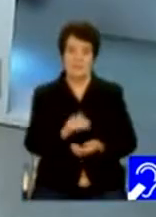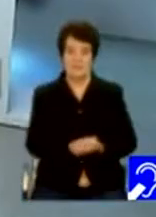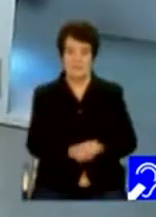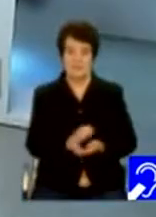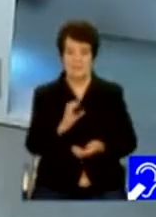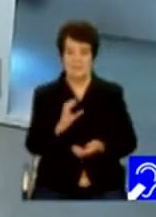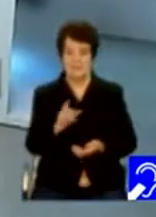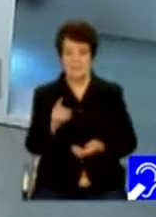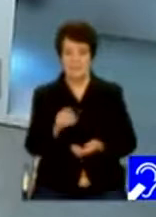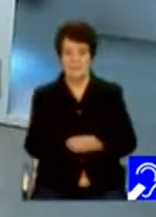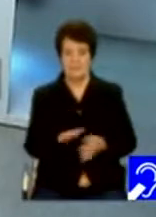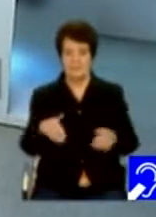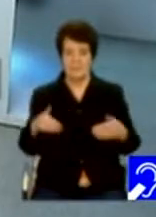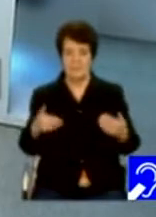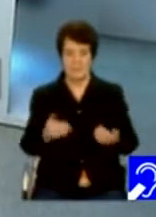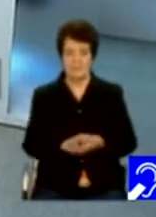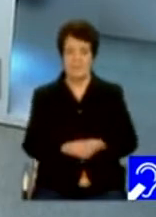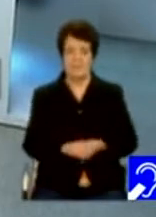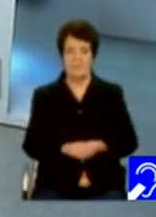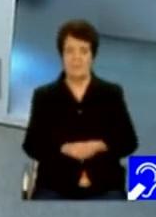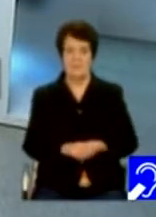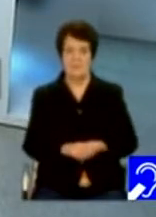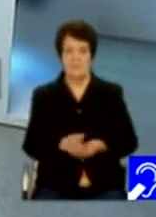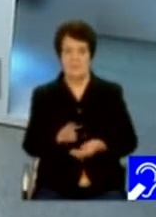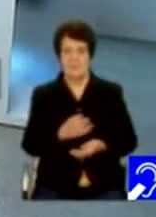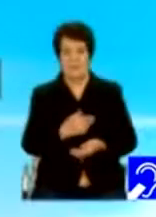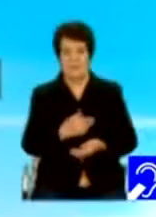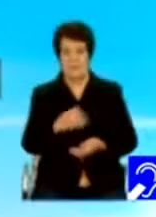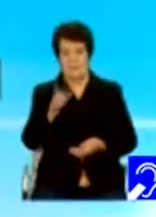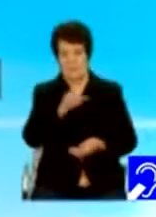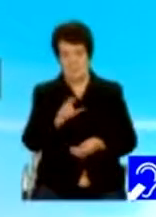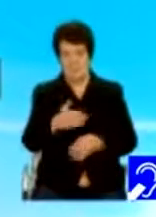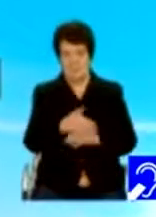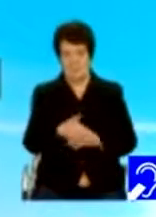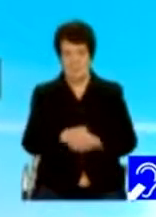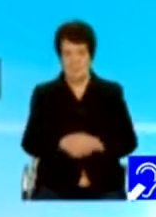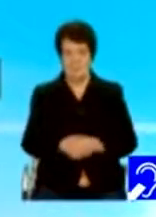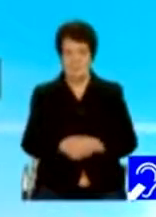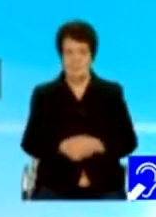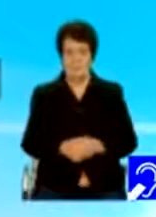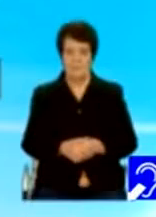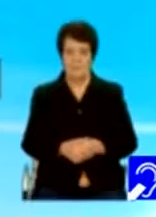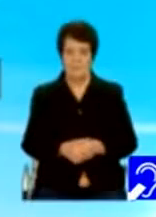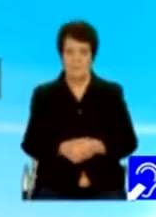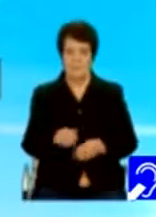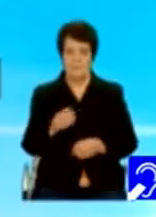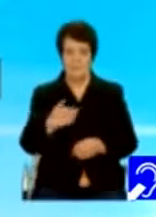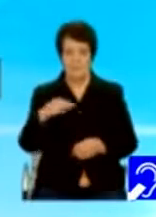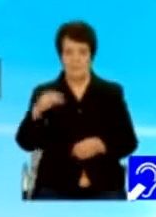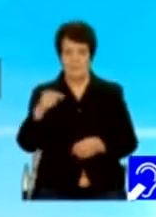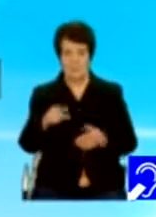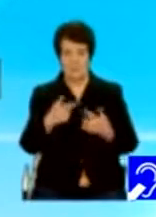Straciuc. Bună seara, stimați concetățeni de aici și din diaspora. Numele meu este Nelu Straciuc. Sunt